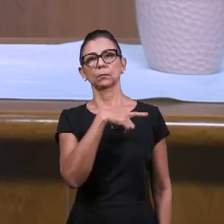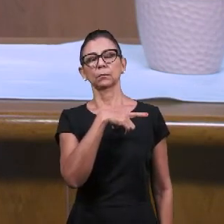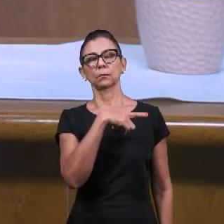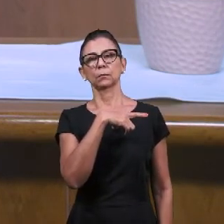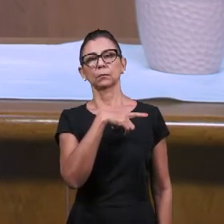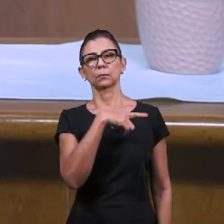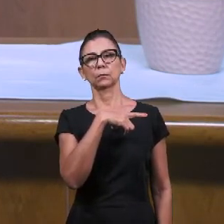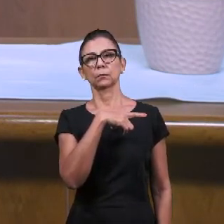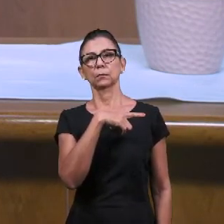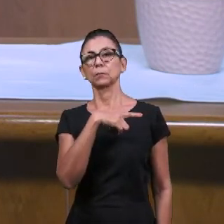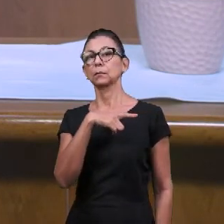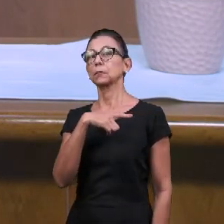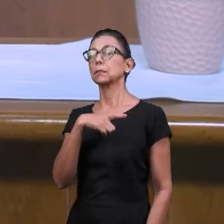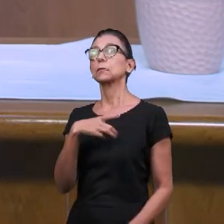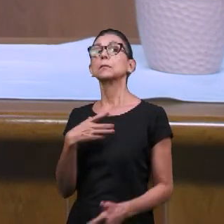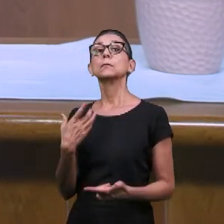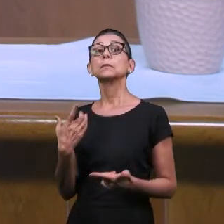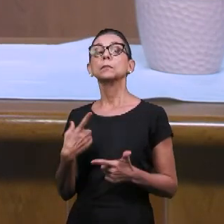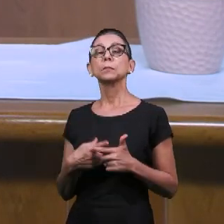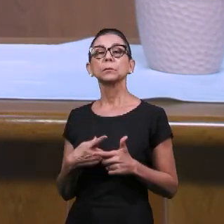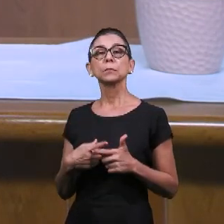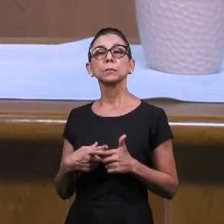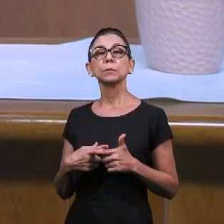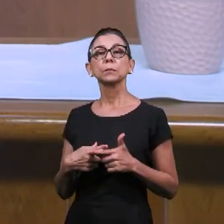судом, под осуждением.